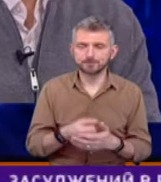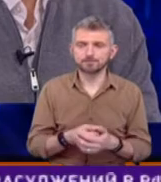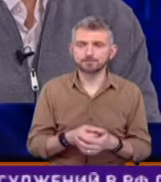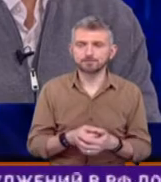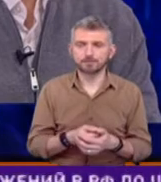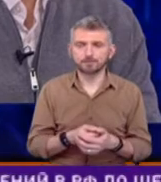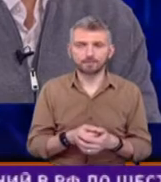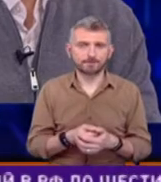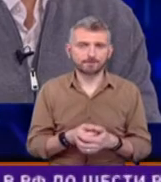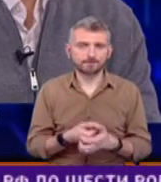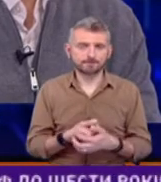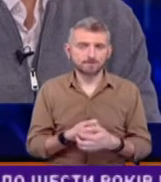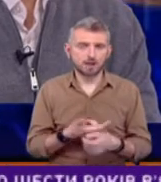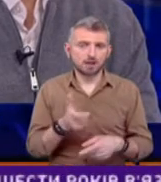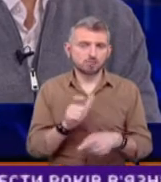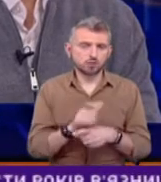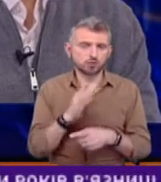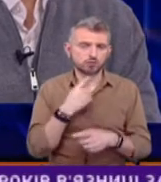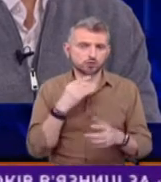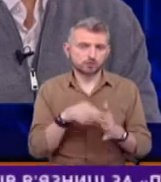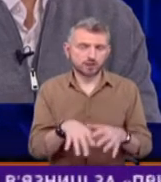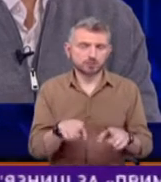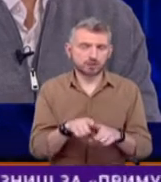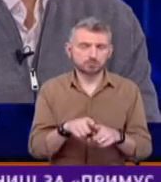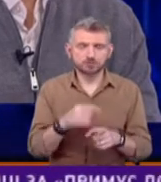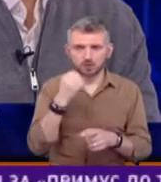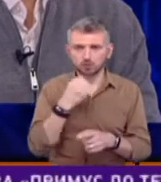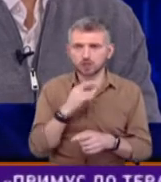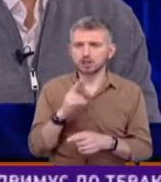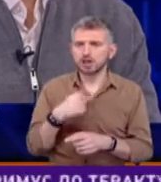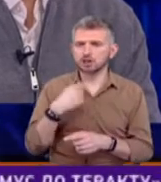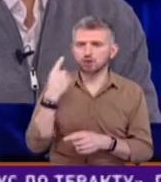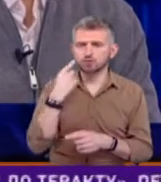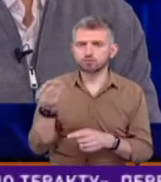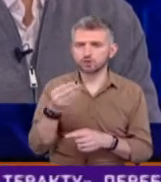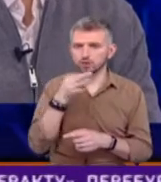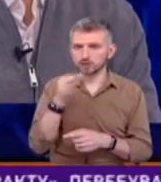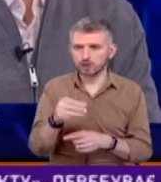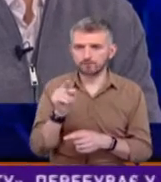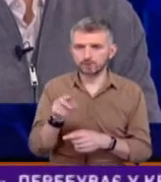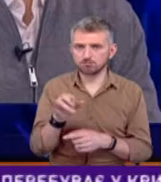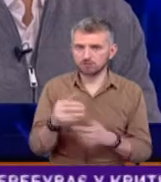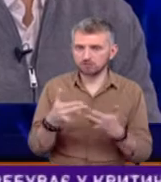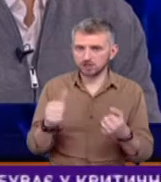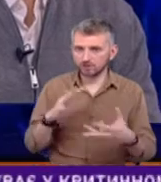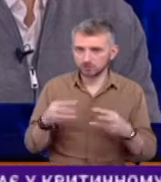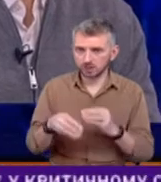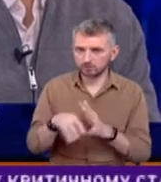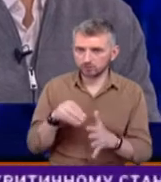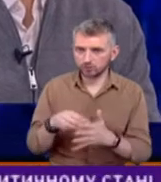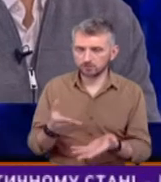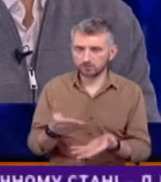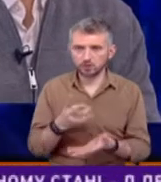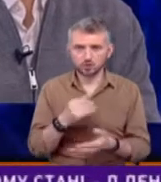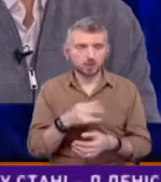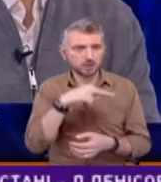наскільки... Ну, а так більше будемо голосувати. Дякую дуже. Да. Ну, наскільки я там чув, Порошенко сказав, що він би визнав результати виборів.